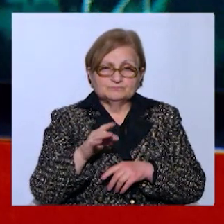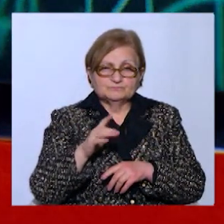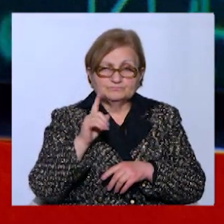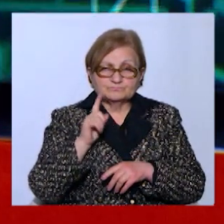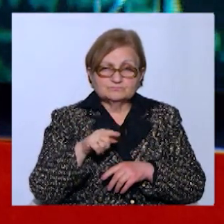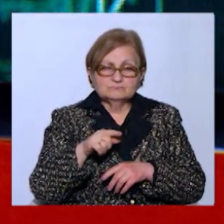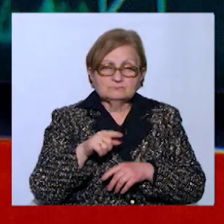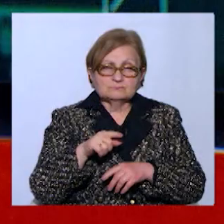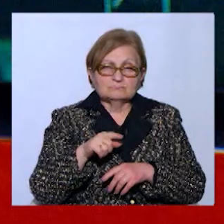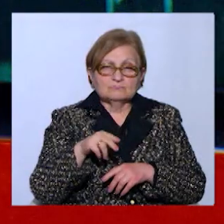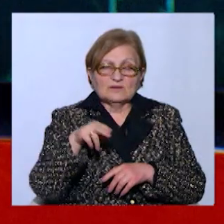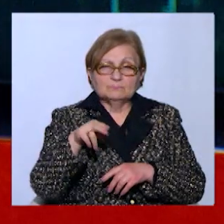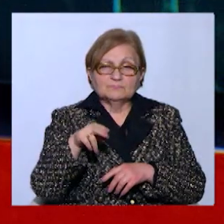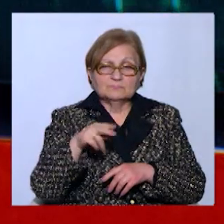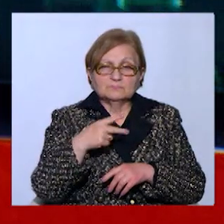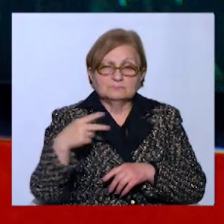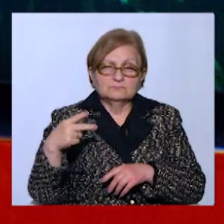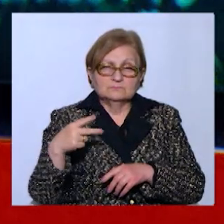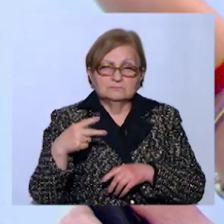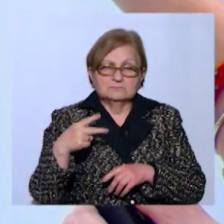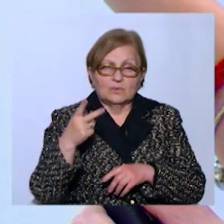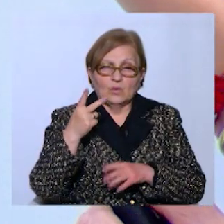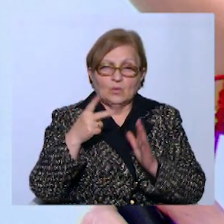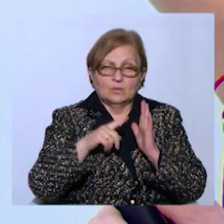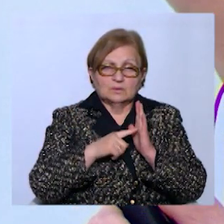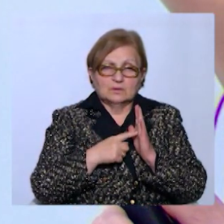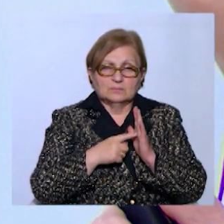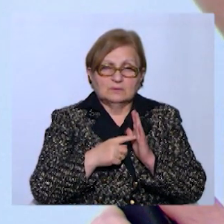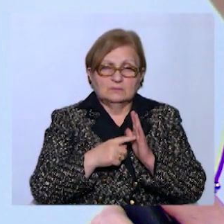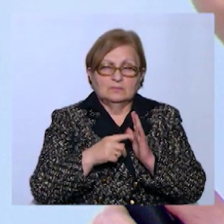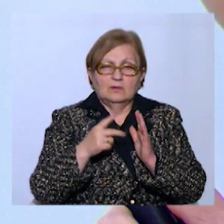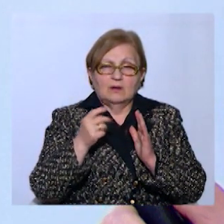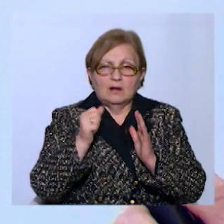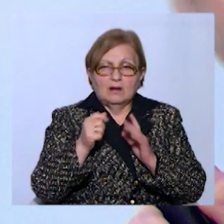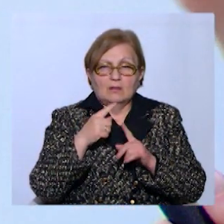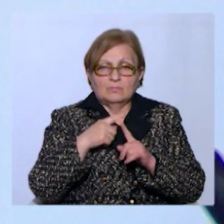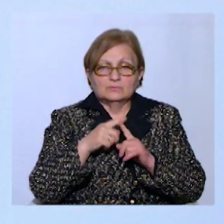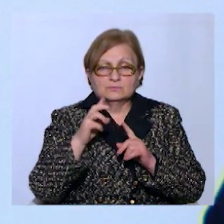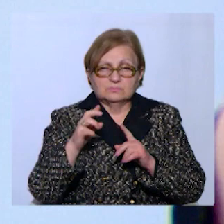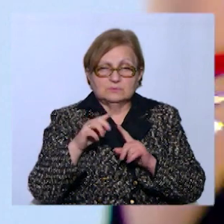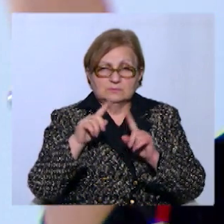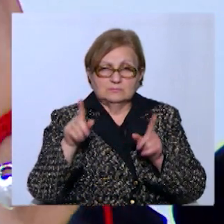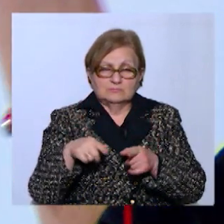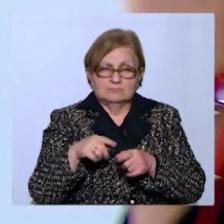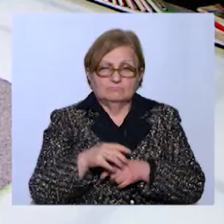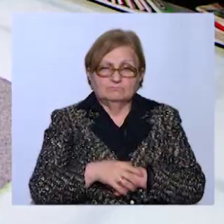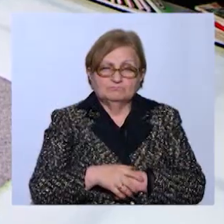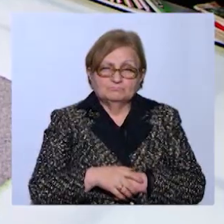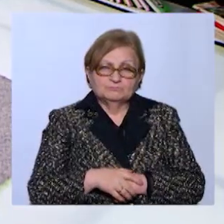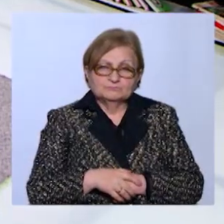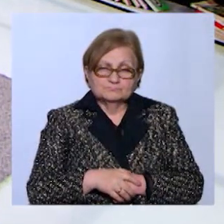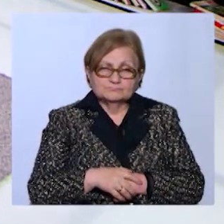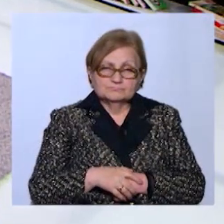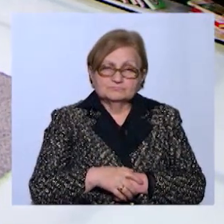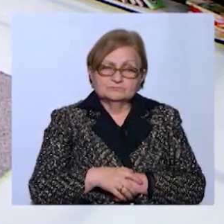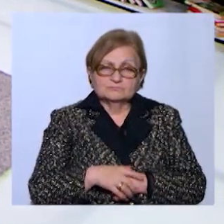ხო ვიცით რა არის? პერიმეტრი უდრის ორჯერ გაურკეცებული ნამრავლის სიგრძეს მიმატებული სიგანე, ხო? ესე